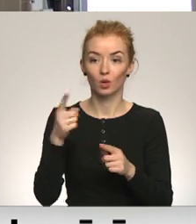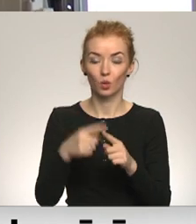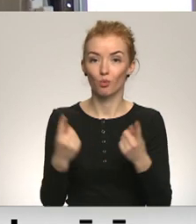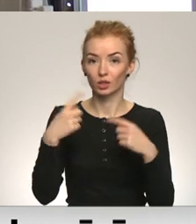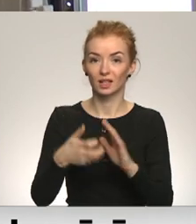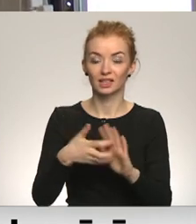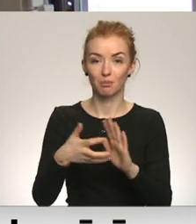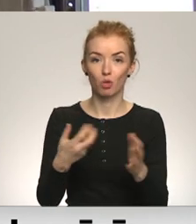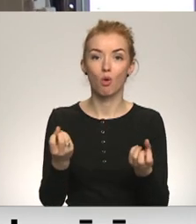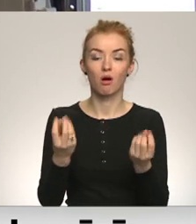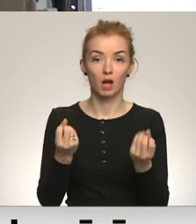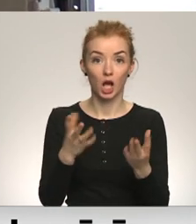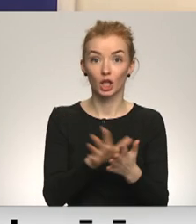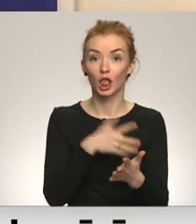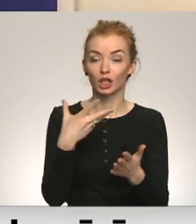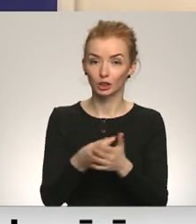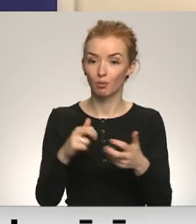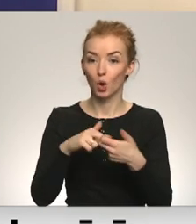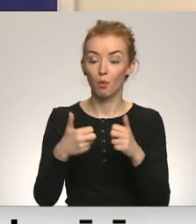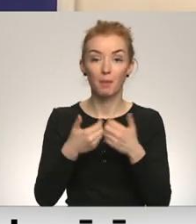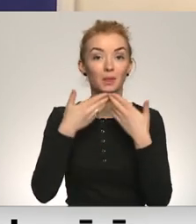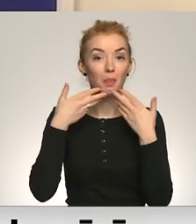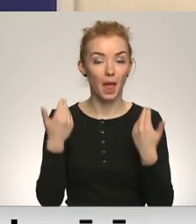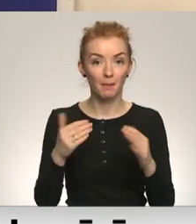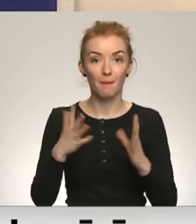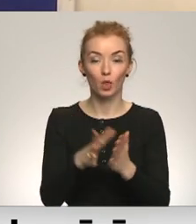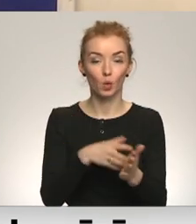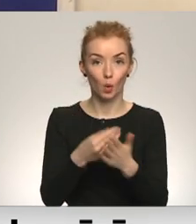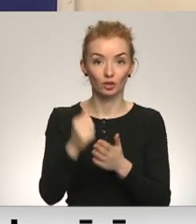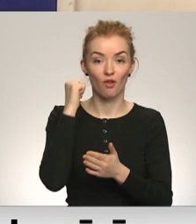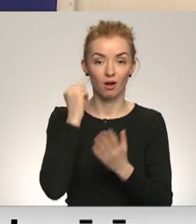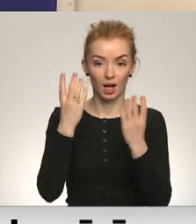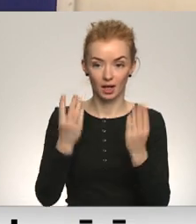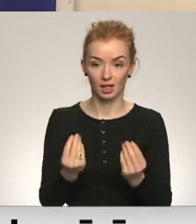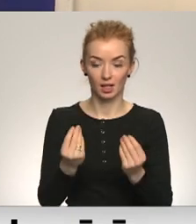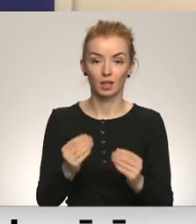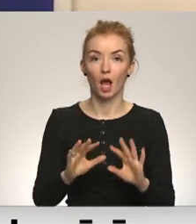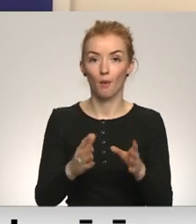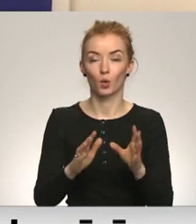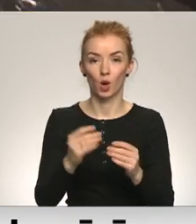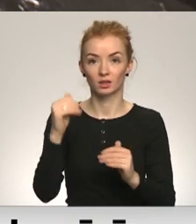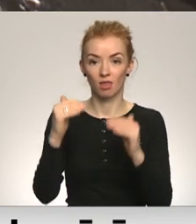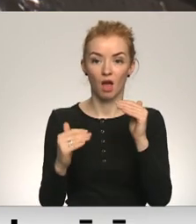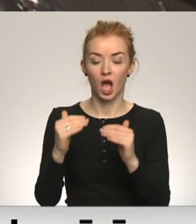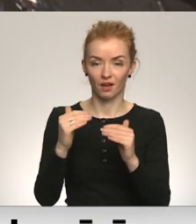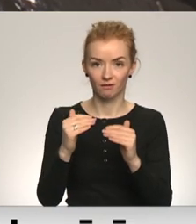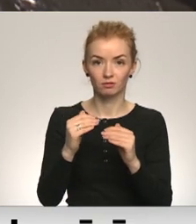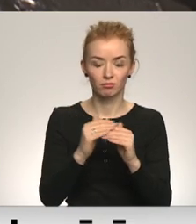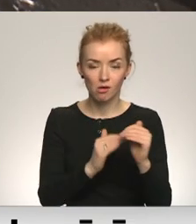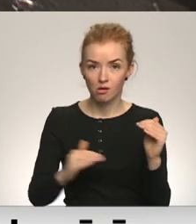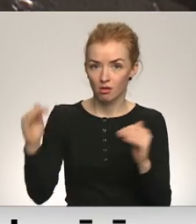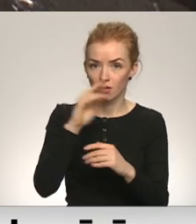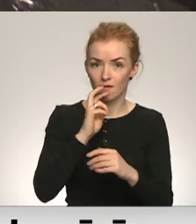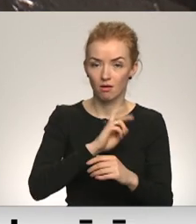tiek izmantota gāze. Līdz šim gan problēmas neesot bijušas, bet kopš vakardienas apkuras tarifs sasniedzis antirekordu visas